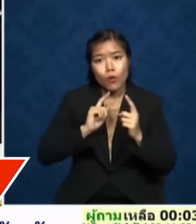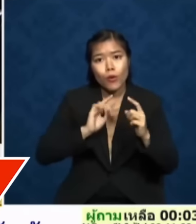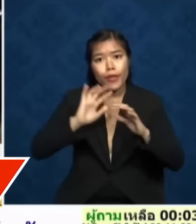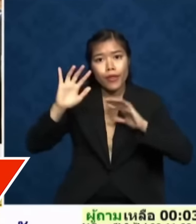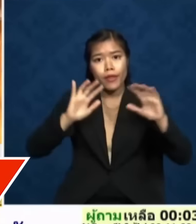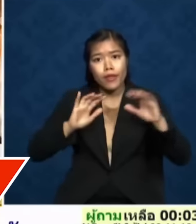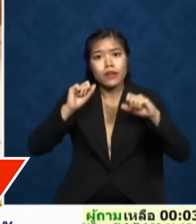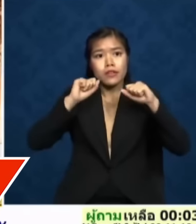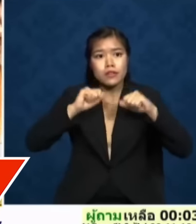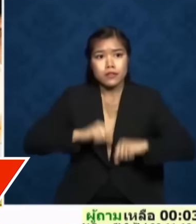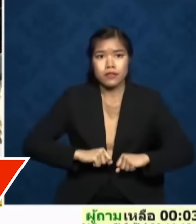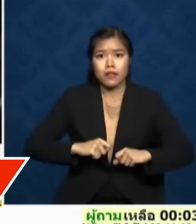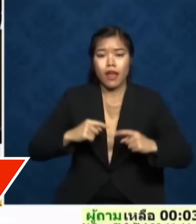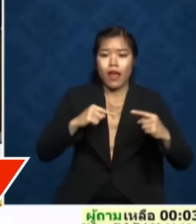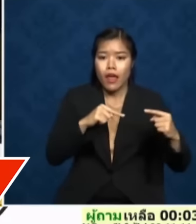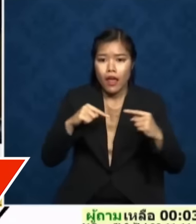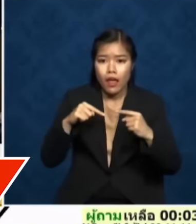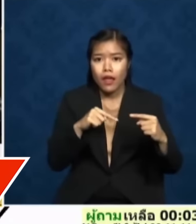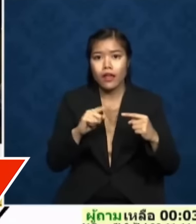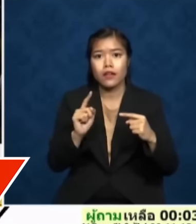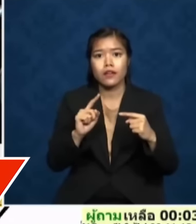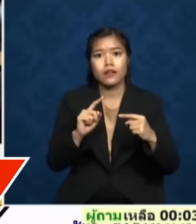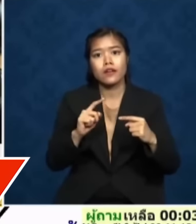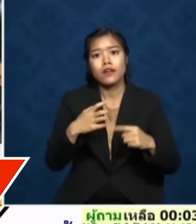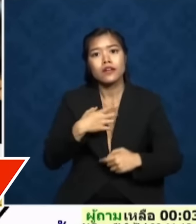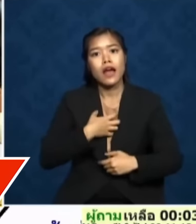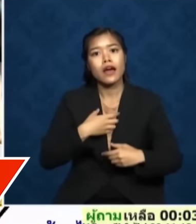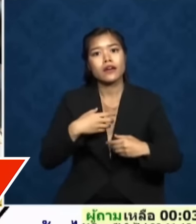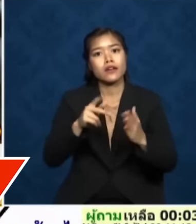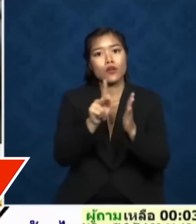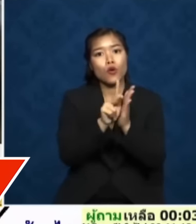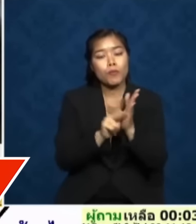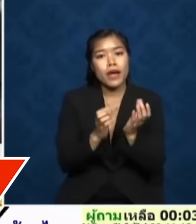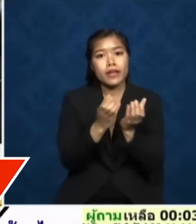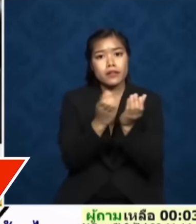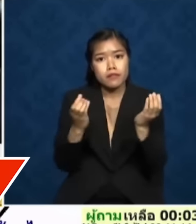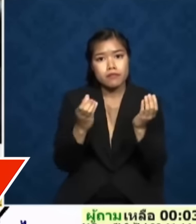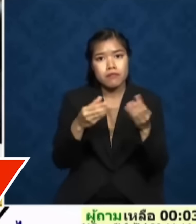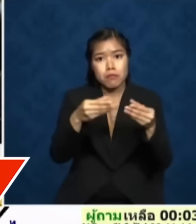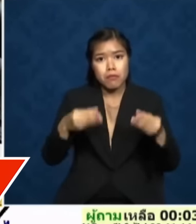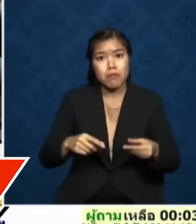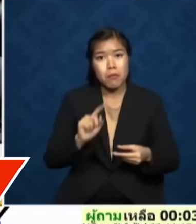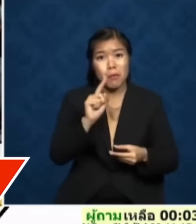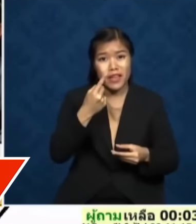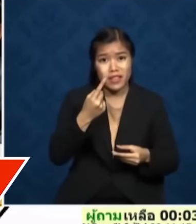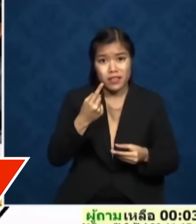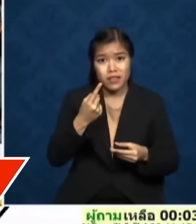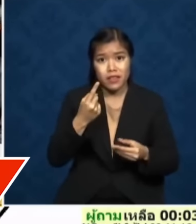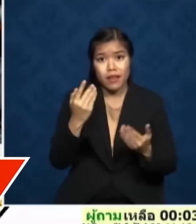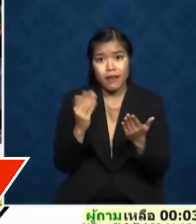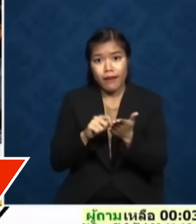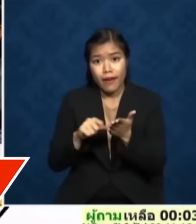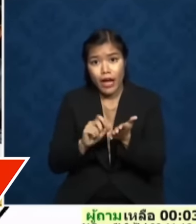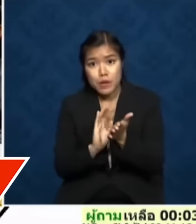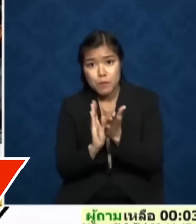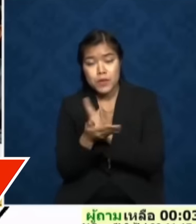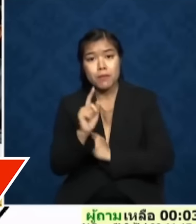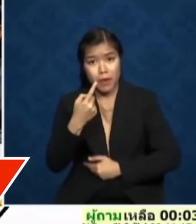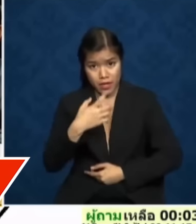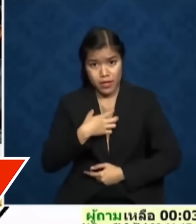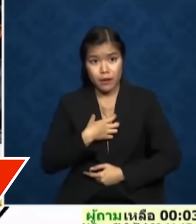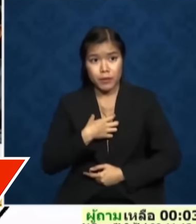ค์กันแทนที่จะมาเถียงกันว่าเราควรมีรัฐธรรมนูญฉบับใหม่แทนฉบับ60ของคสช.หรือไม่กลายจะมาเป็นเ